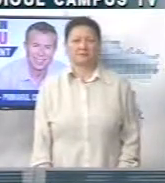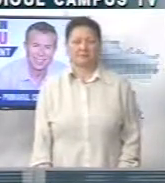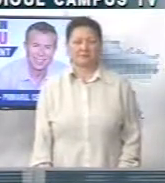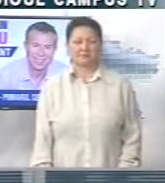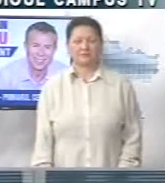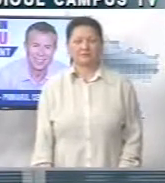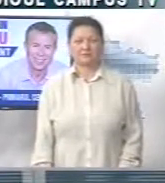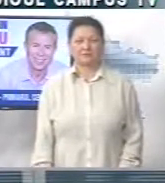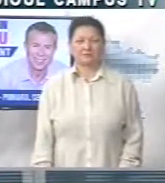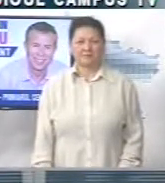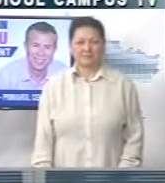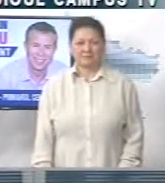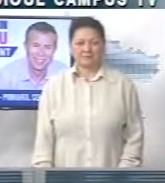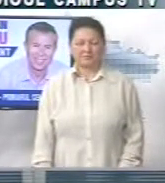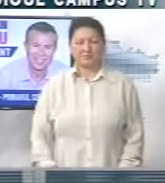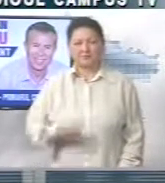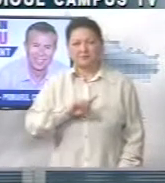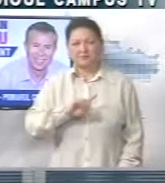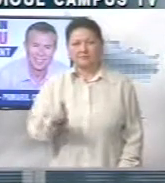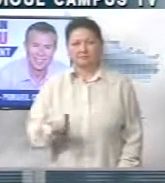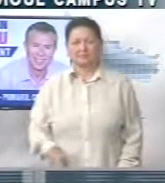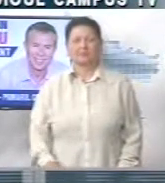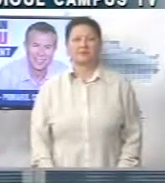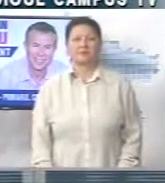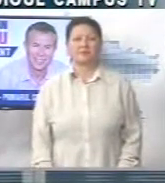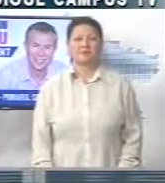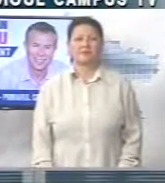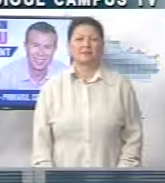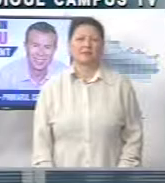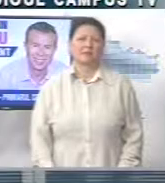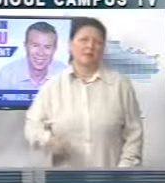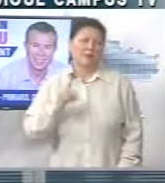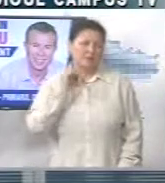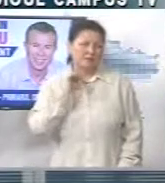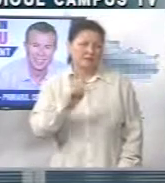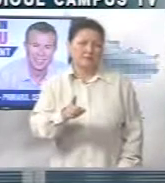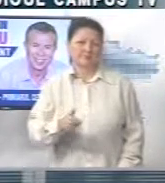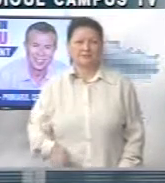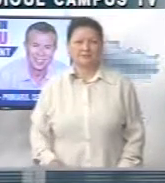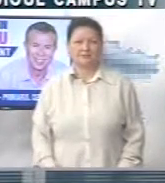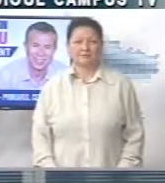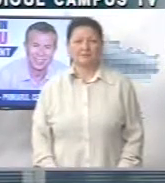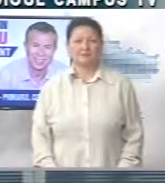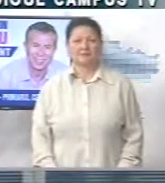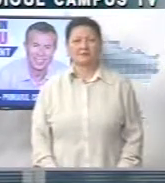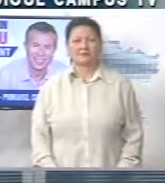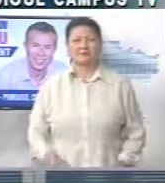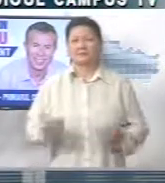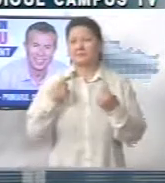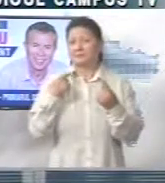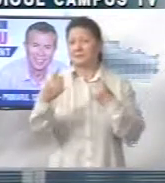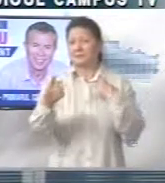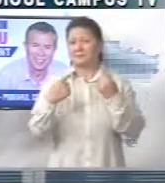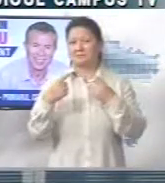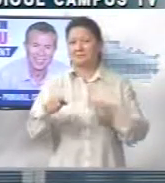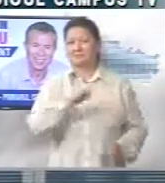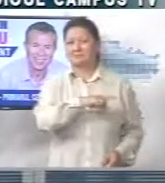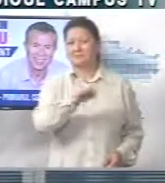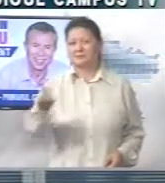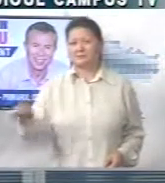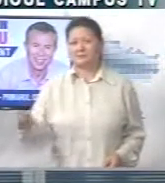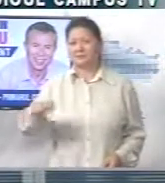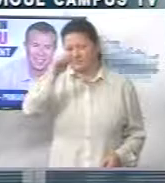poziția socială, și automat am această obligație până la urmă de a-i consulta și de a